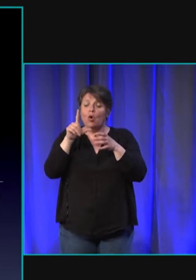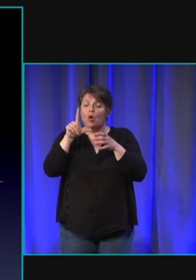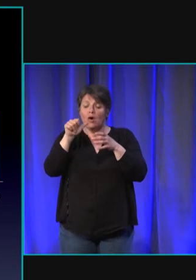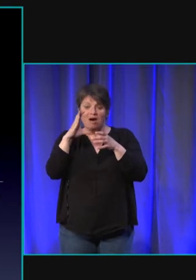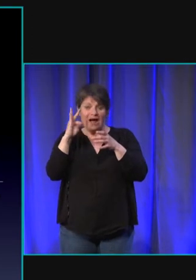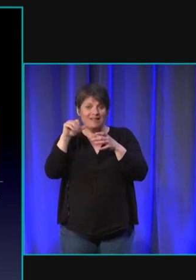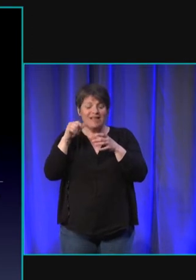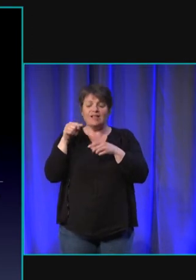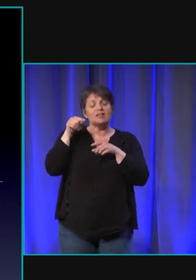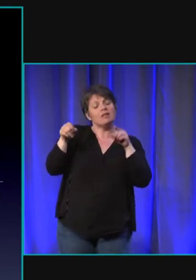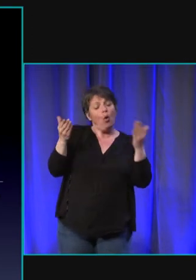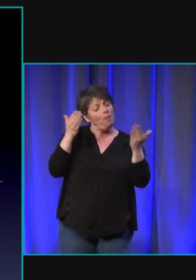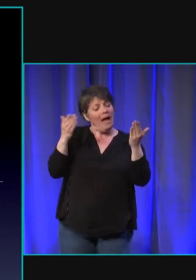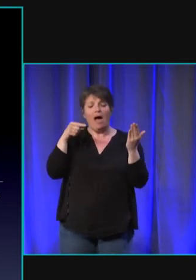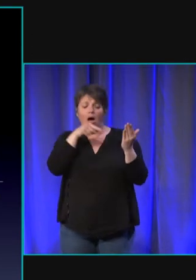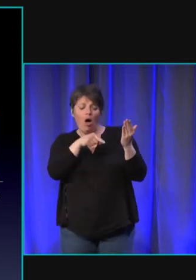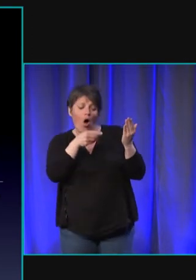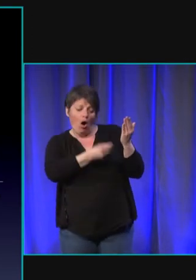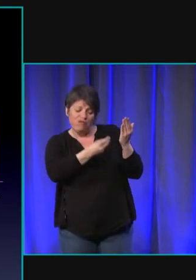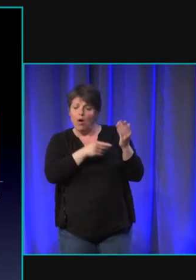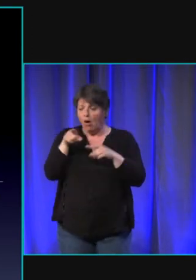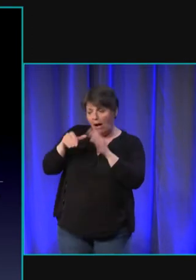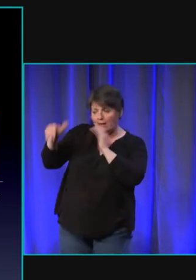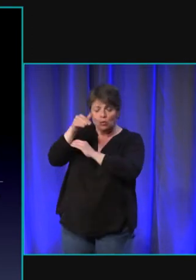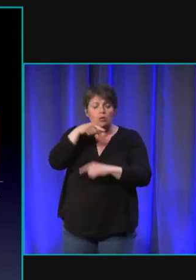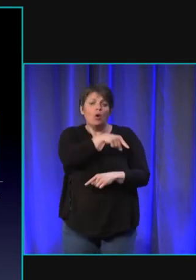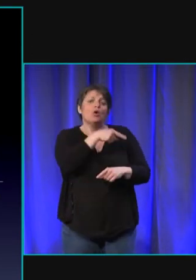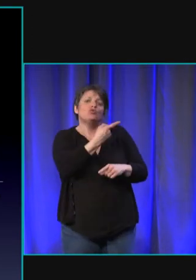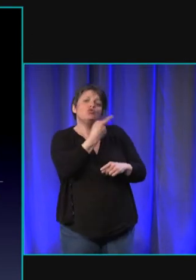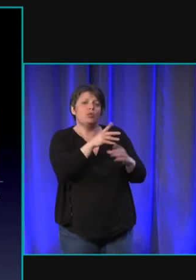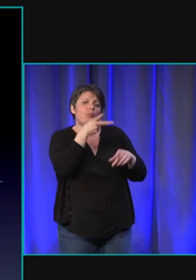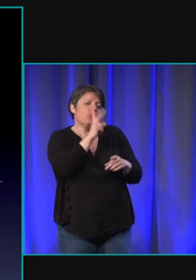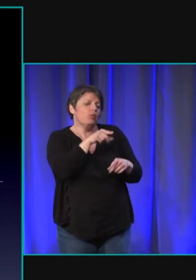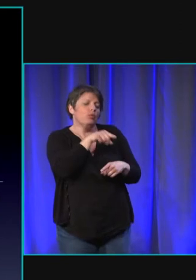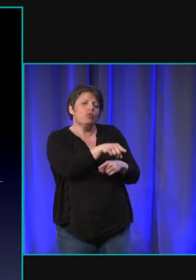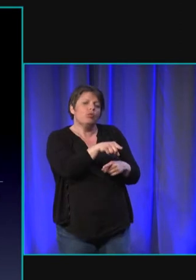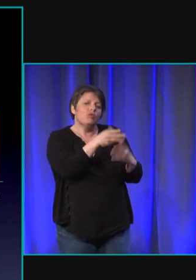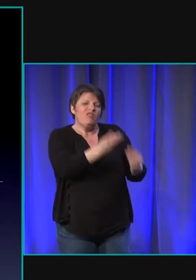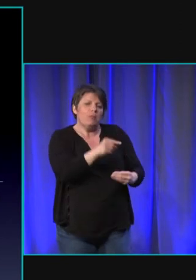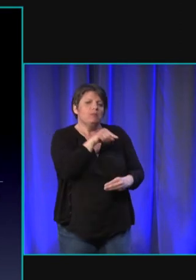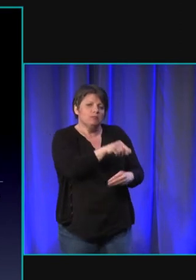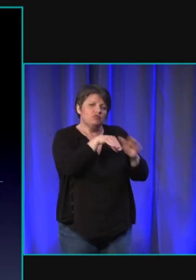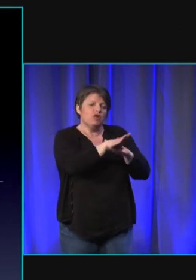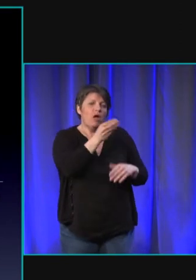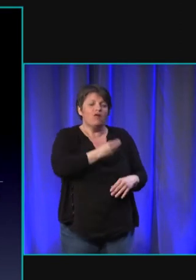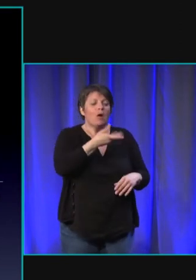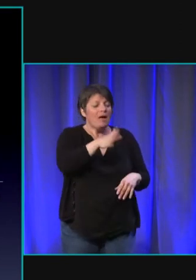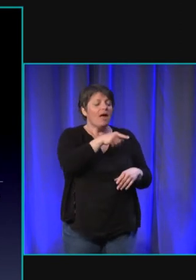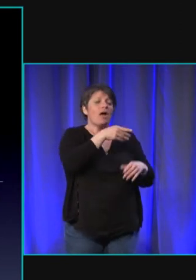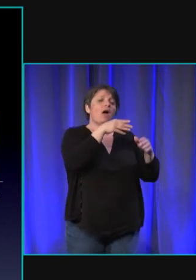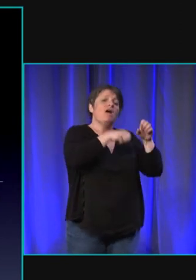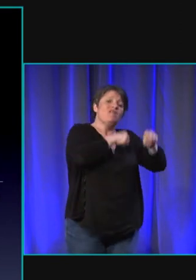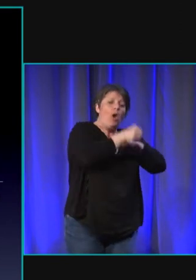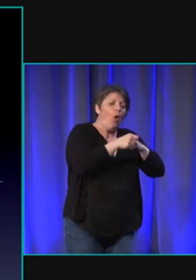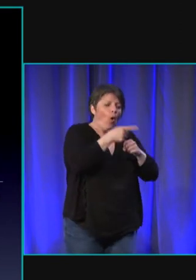adultes. Mais ce qui est intéressant d'observer, c'est qu'on a une accumulation de lactate qui est plus faible en pédalage qu'en course à pied. Vous